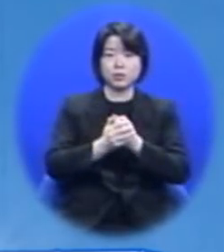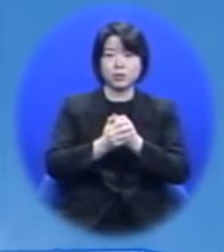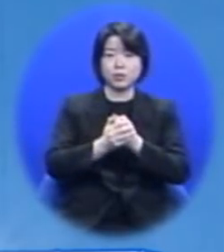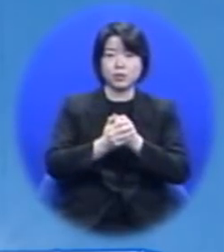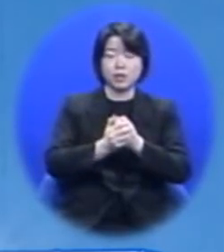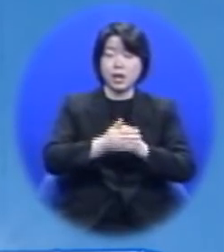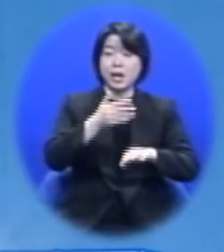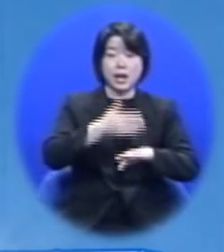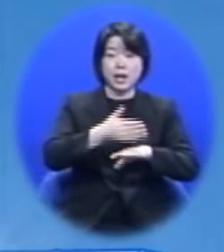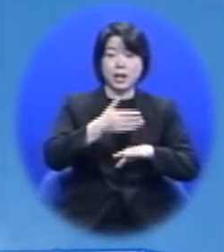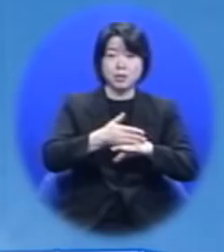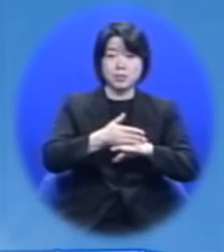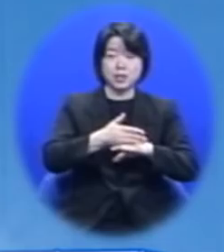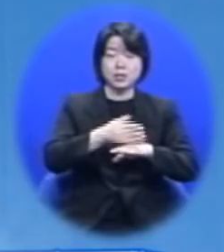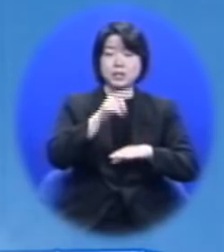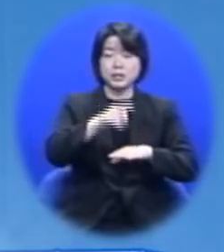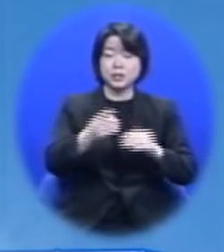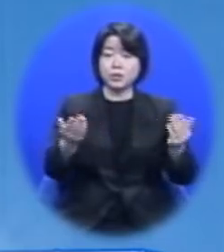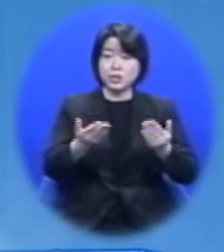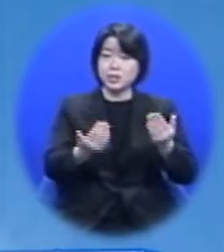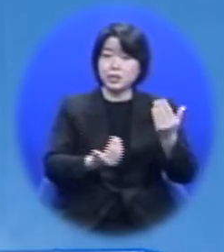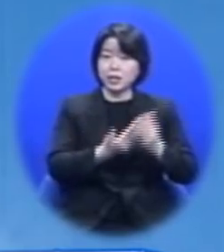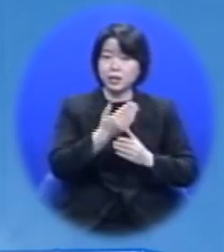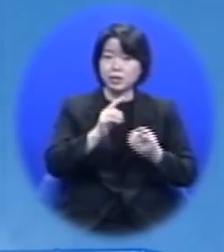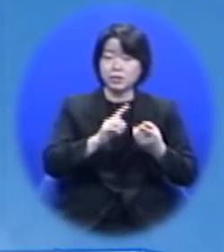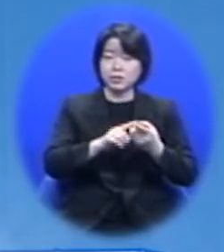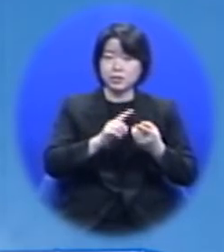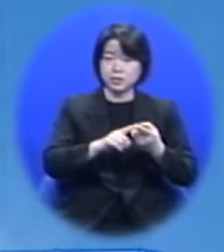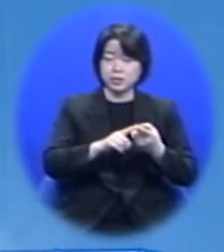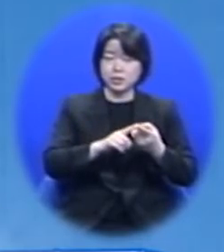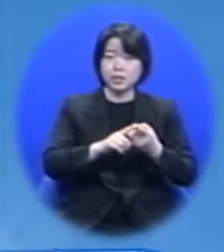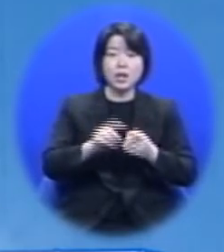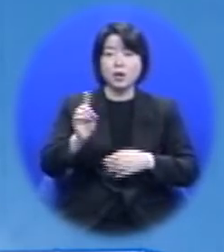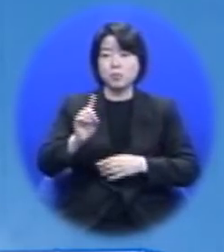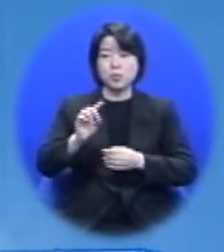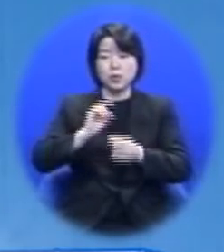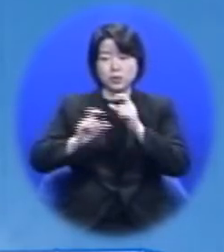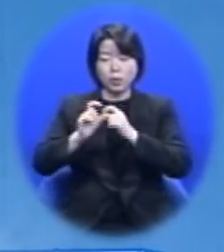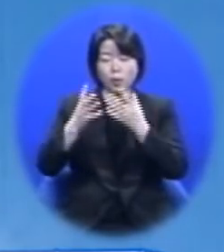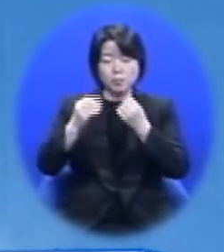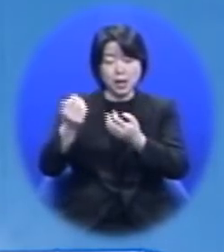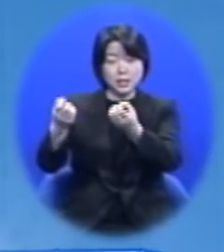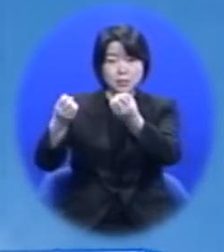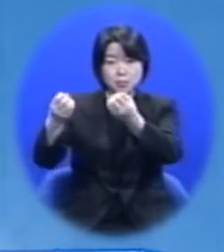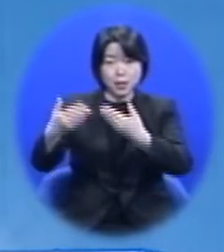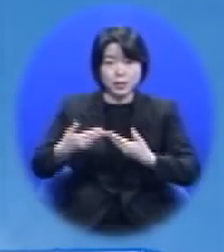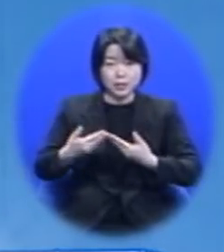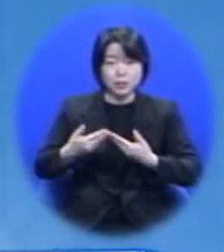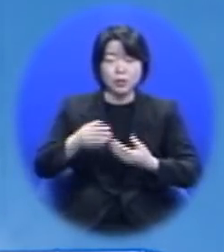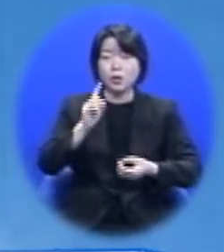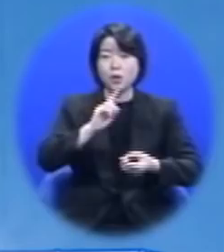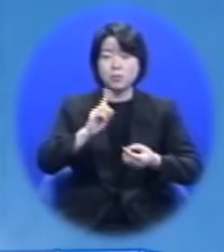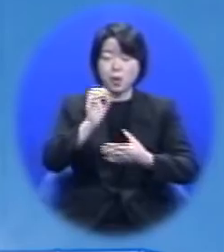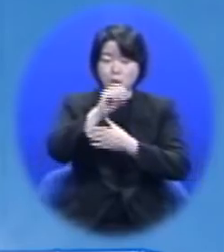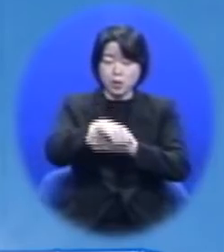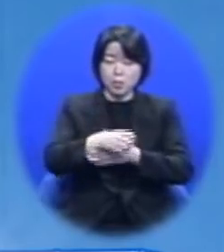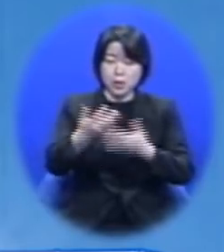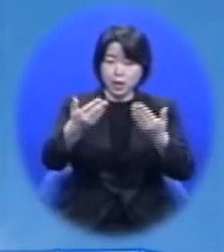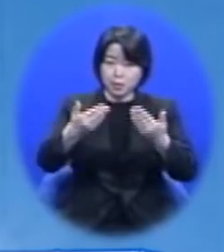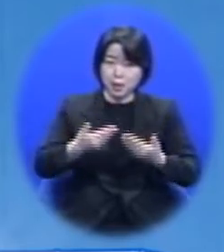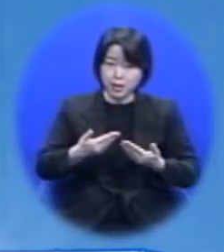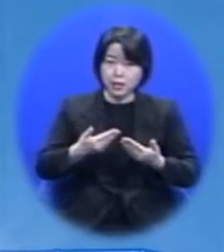감사는 감사의 사건이지 뭘 더 많이 받았기 때문에 뭐 열매가 더 많기 때문에 그렇게 드리는